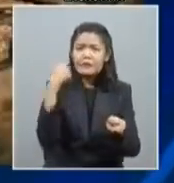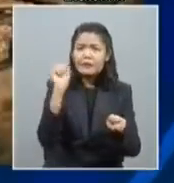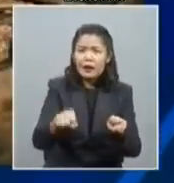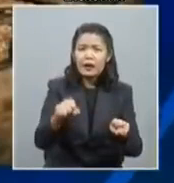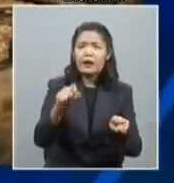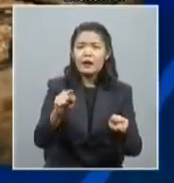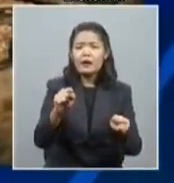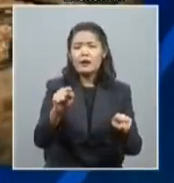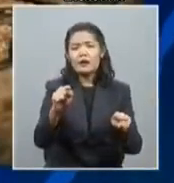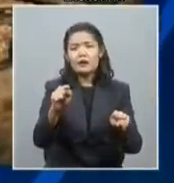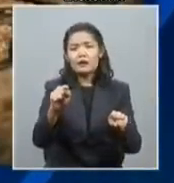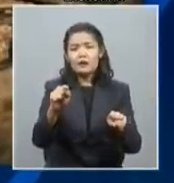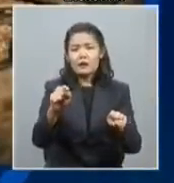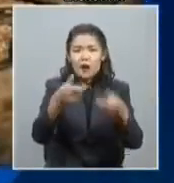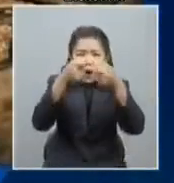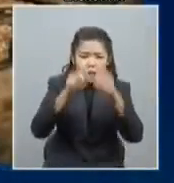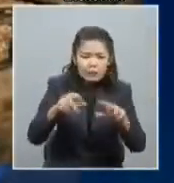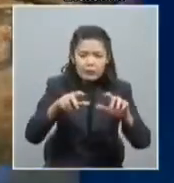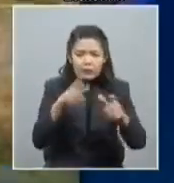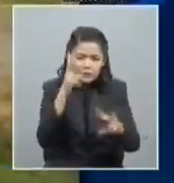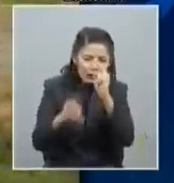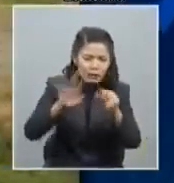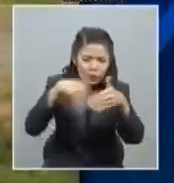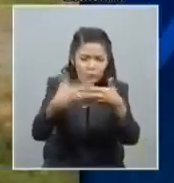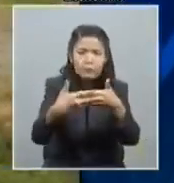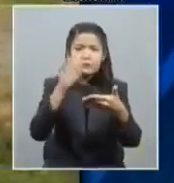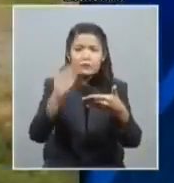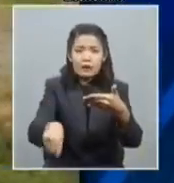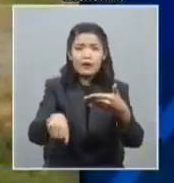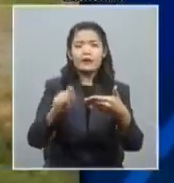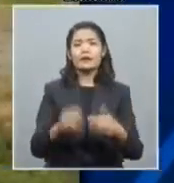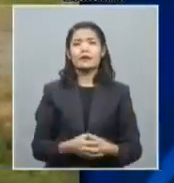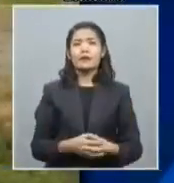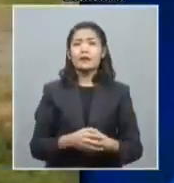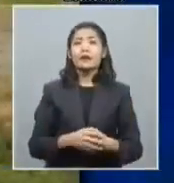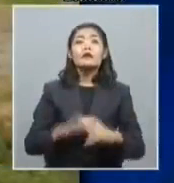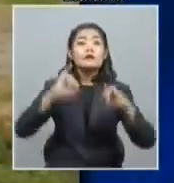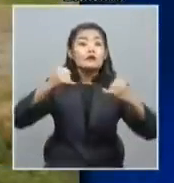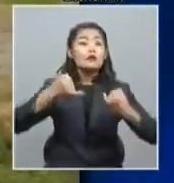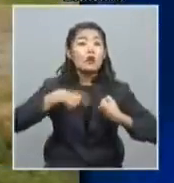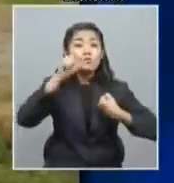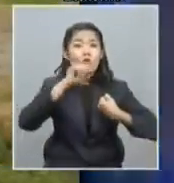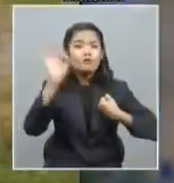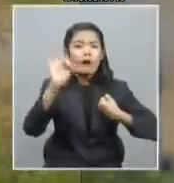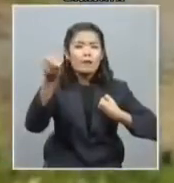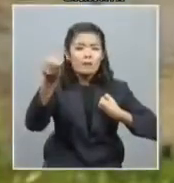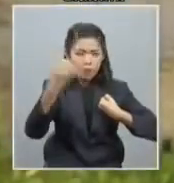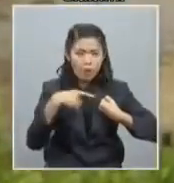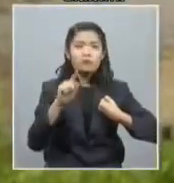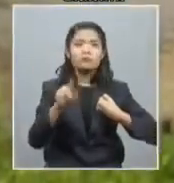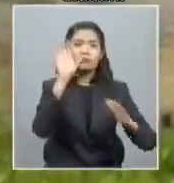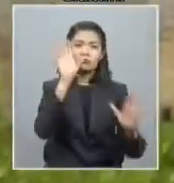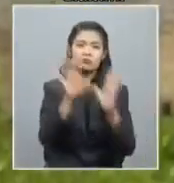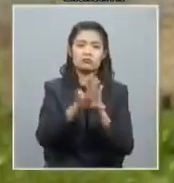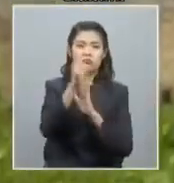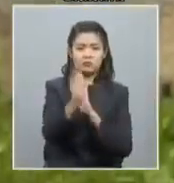าเป็นกราฟิกเป็นเทคนิคอะไรหรือเปล่าแต่เราตรวจสอบกลับไปที่คนใช้ Twitter เขาก็ยังยืนยันว่านี่เป็นภาพจริ